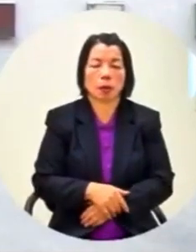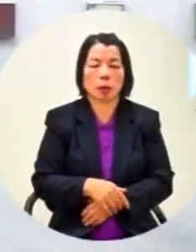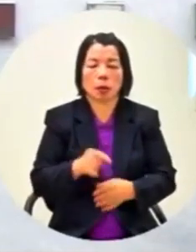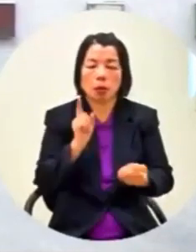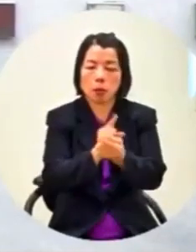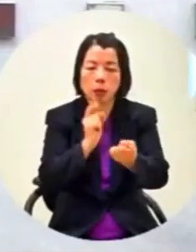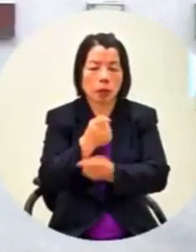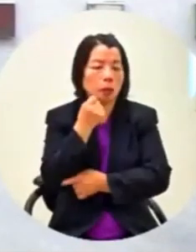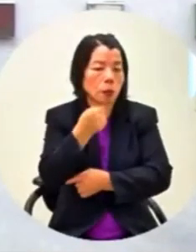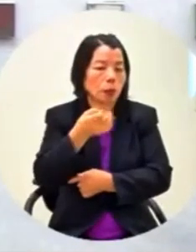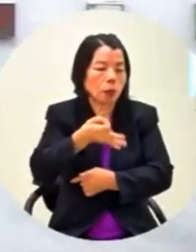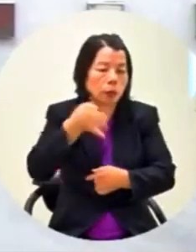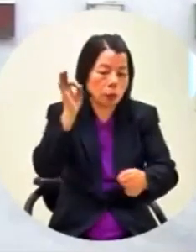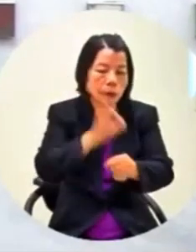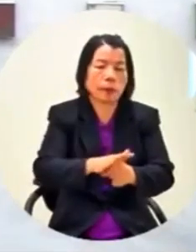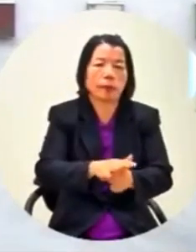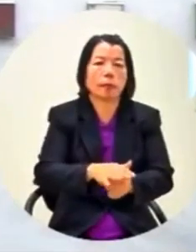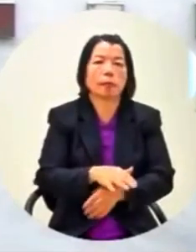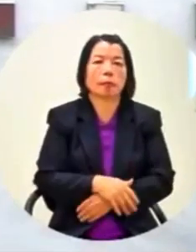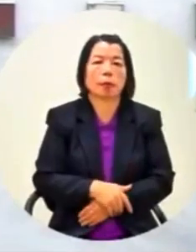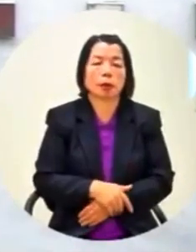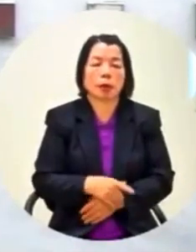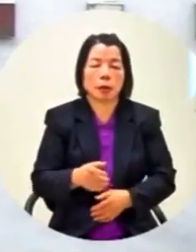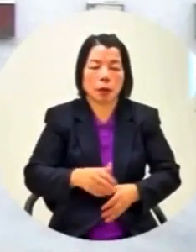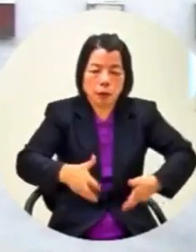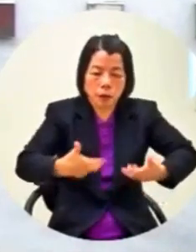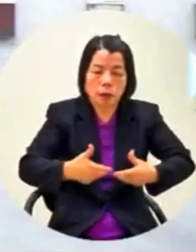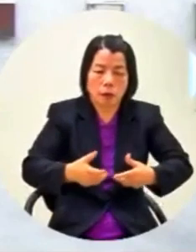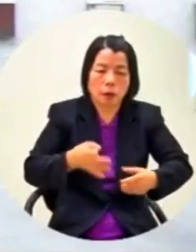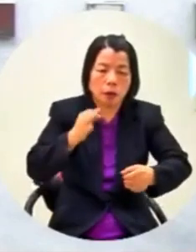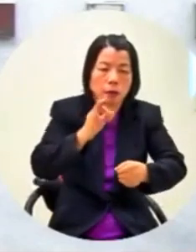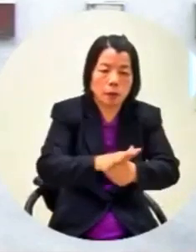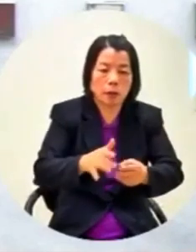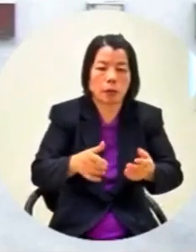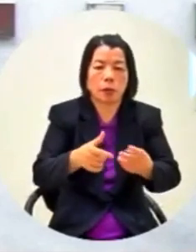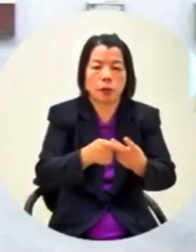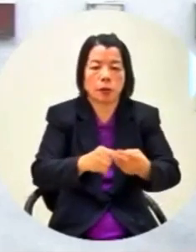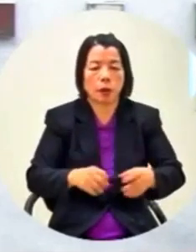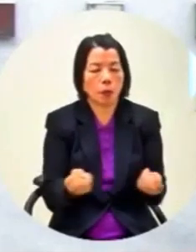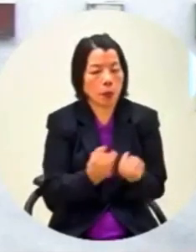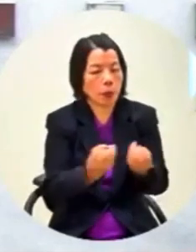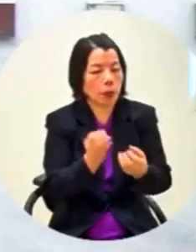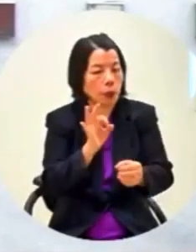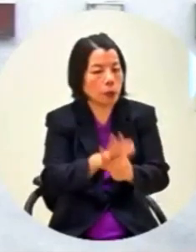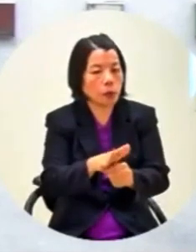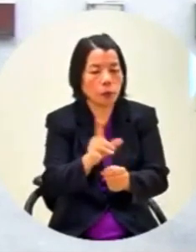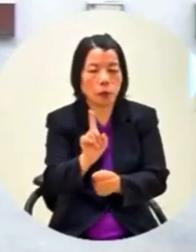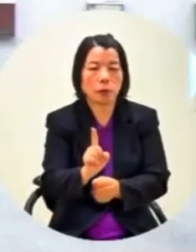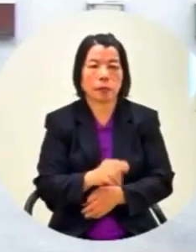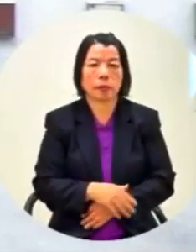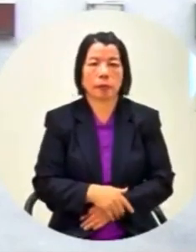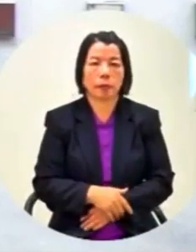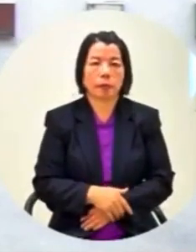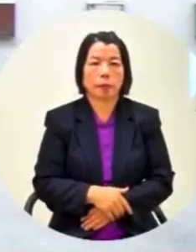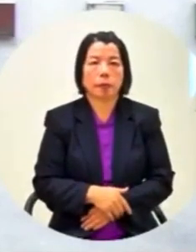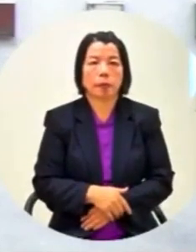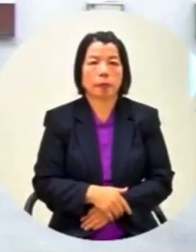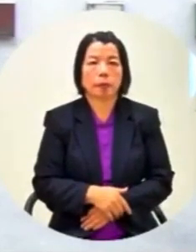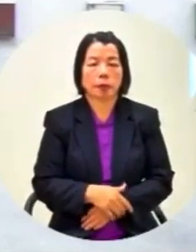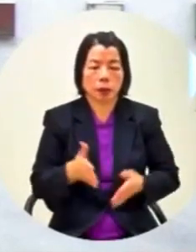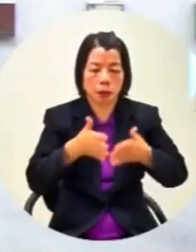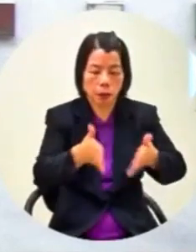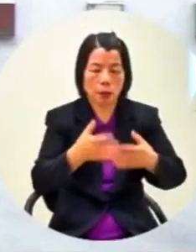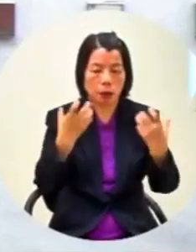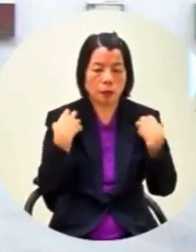关的办法，急难救助与灾害救助方面，针对负责